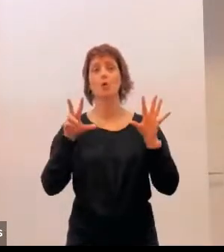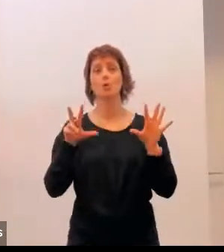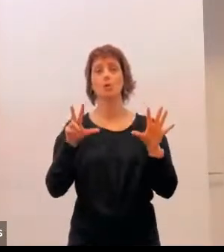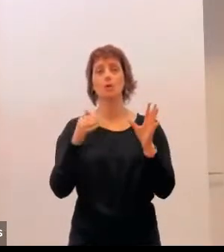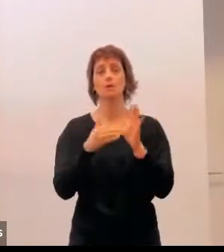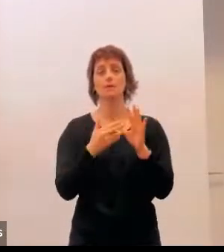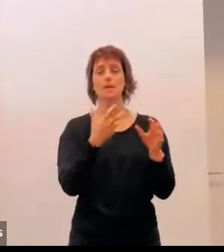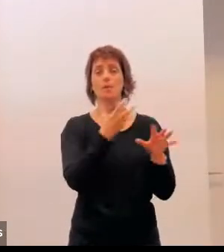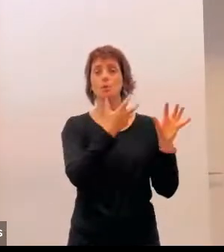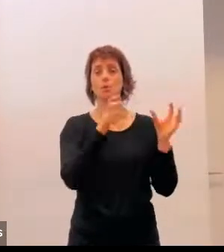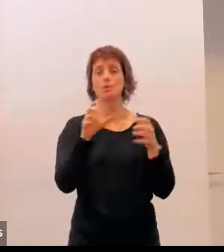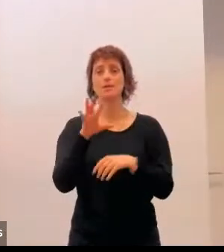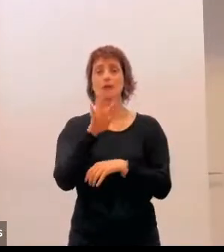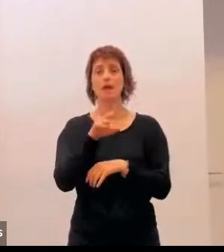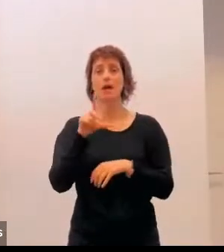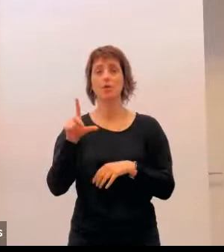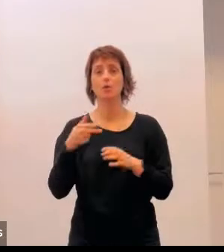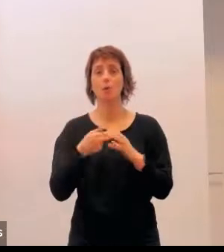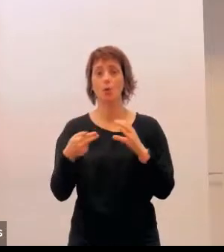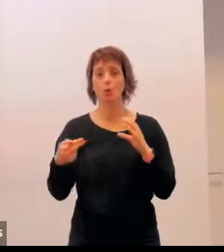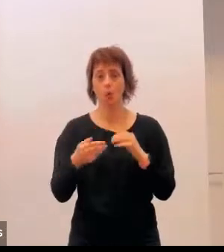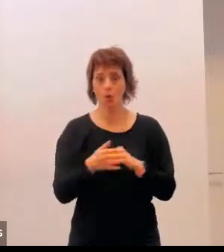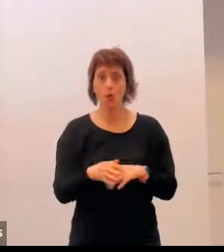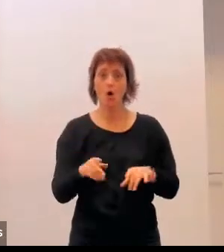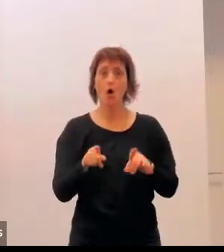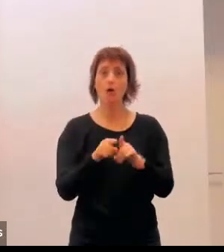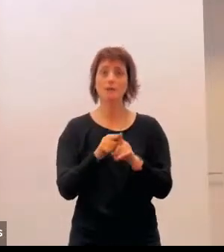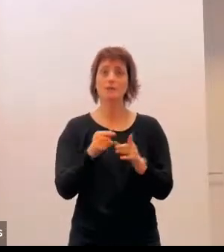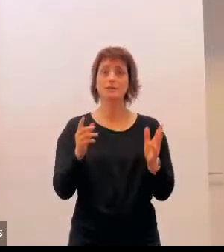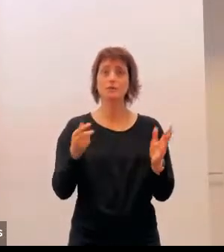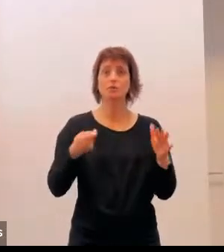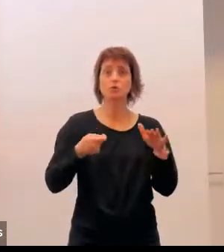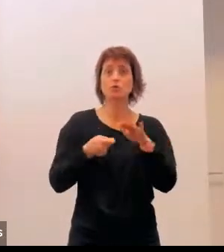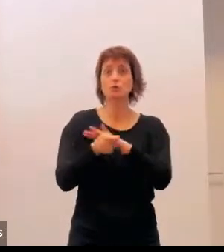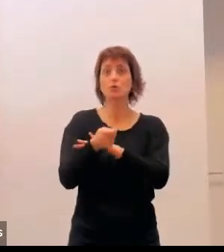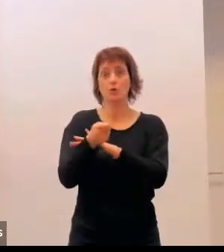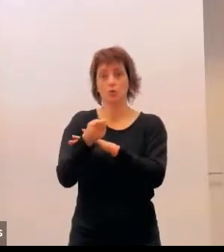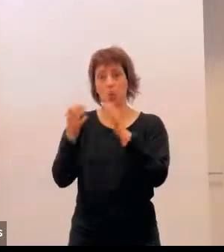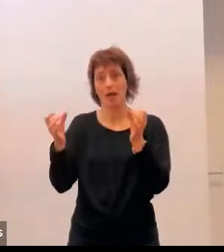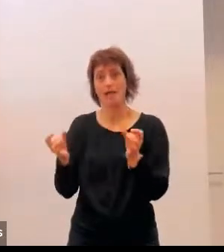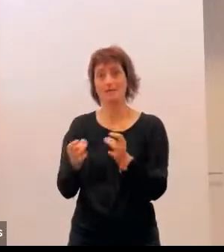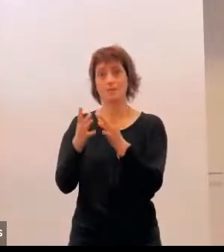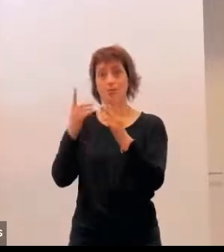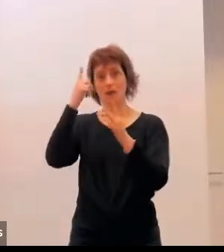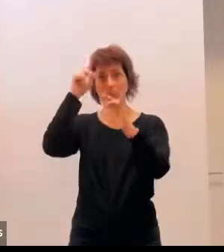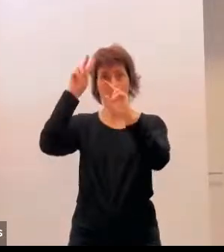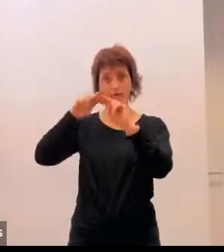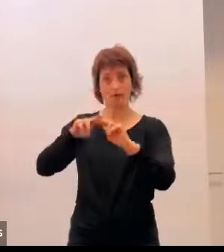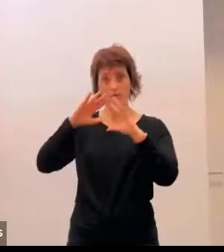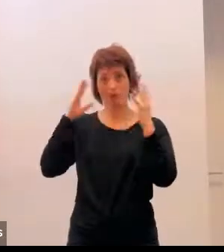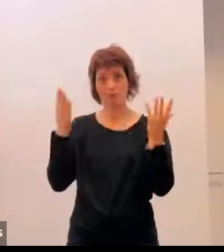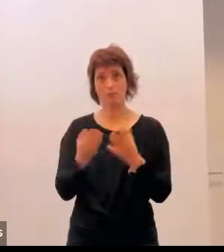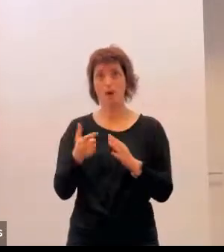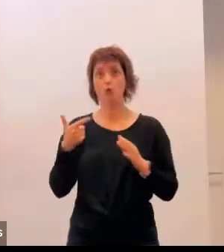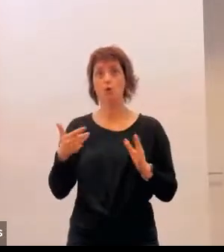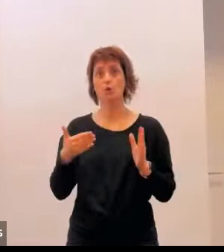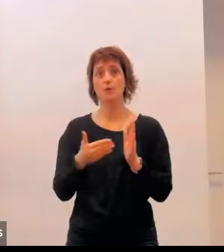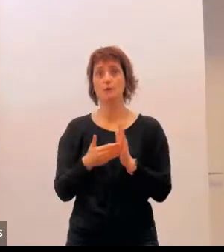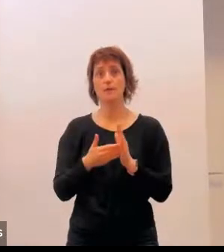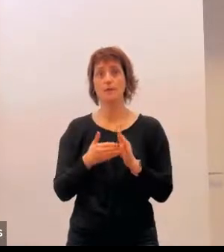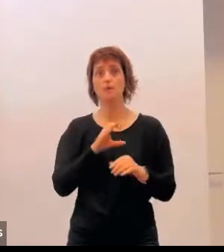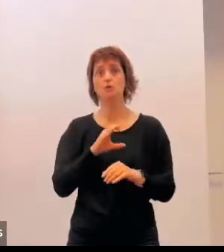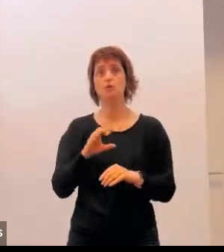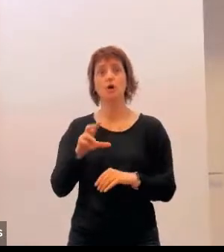842 euros et en matière d'attribution de subventions exceptionnelles au ravalement, un montant de 2 133